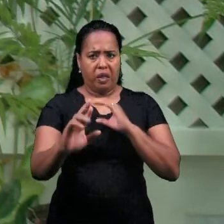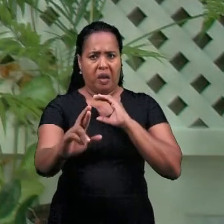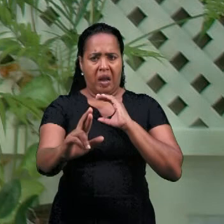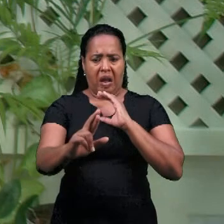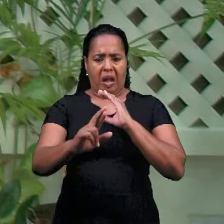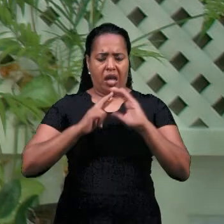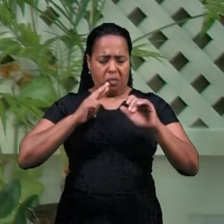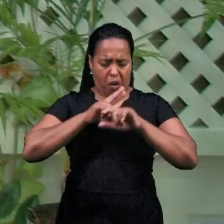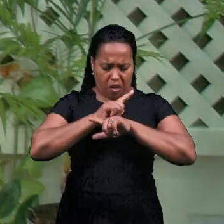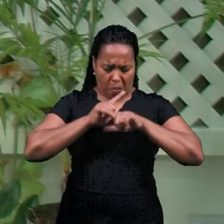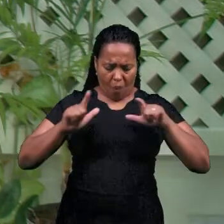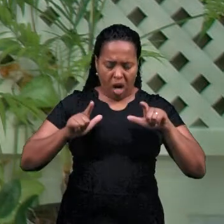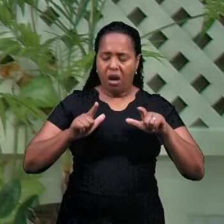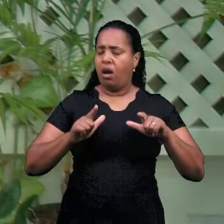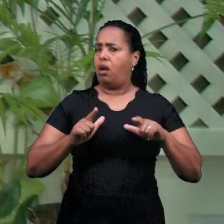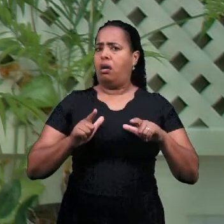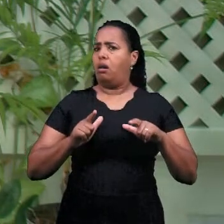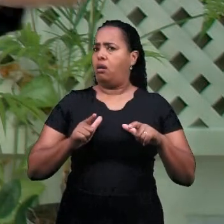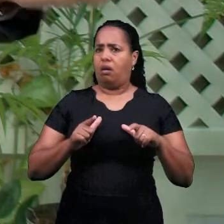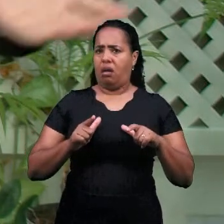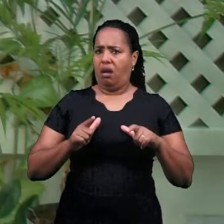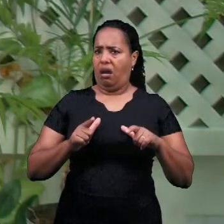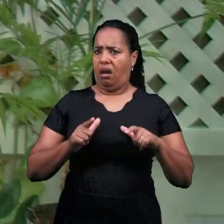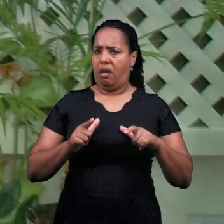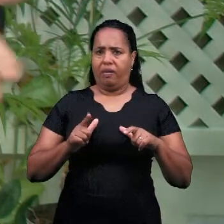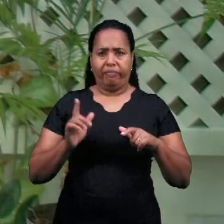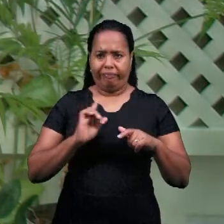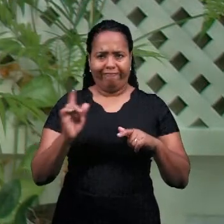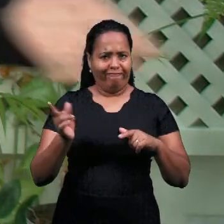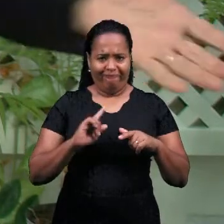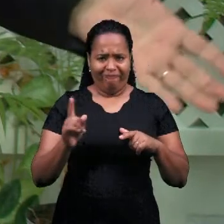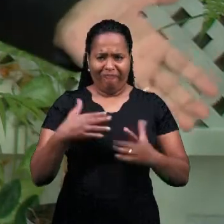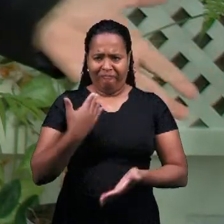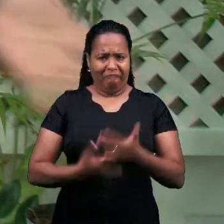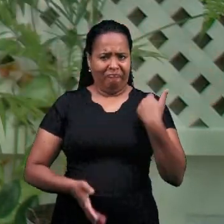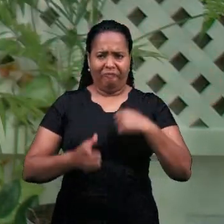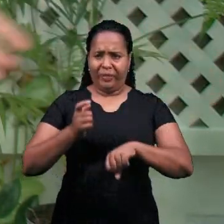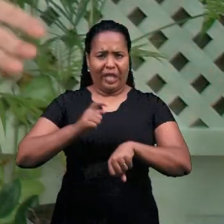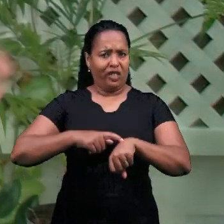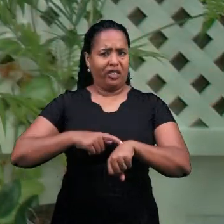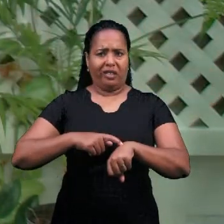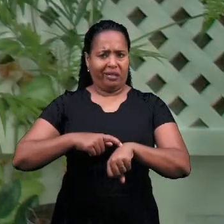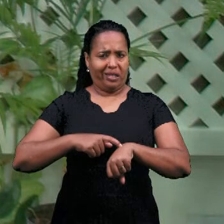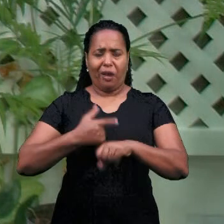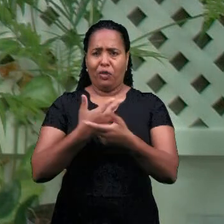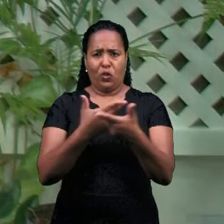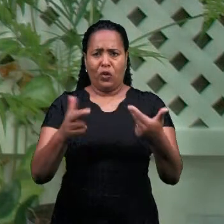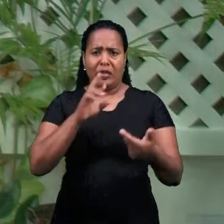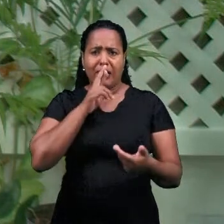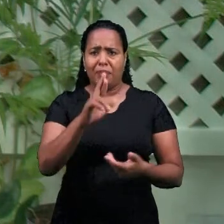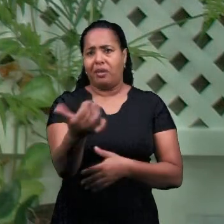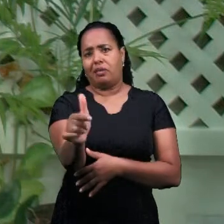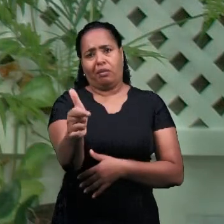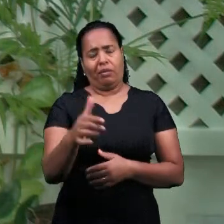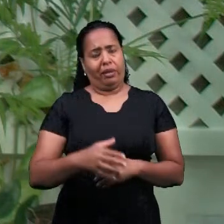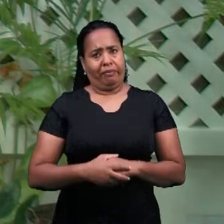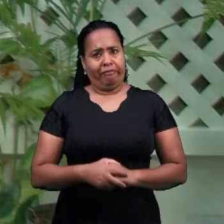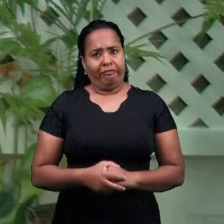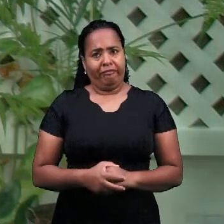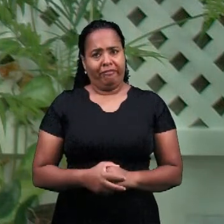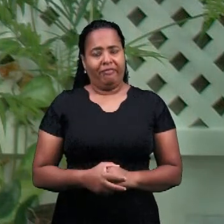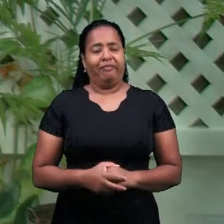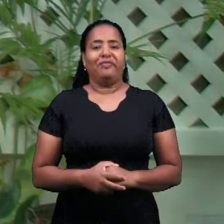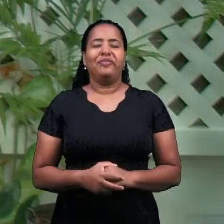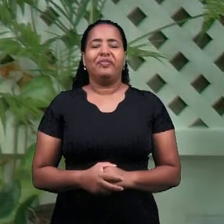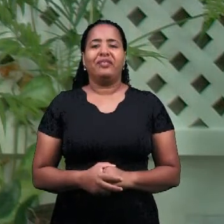vide. Il n'y a pas de réponse, on va écrire pour perdre de temps avec ceux qui n'ont même pas de réponse.